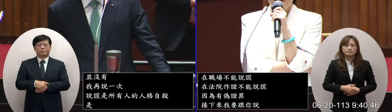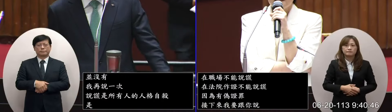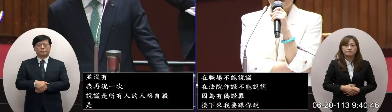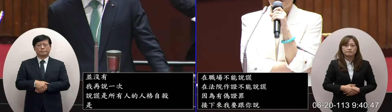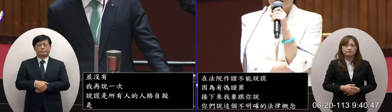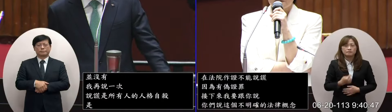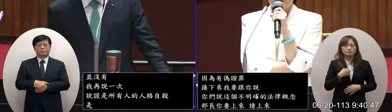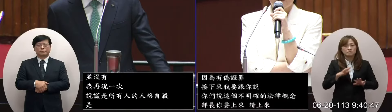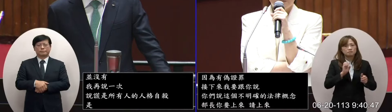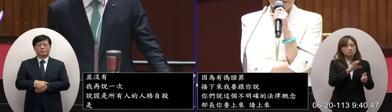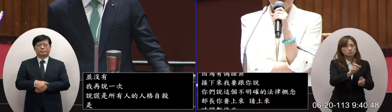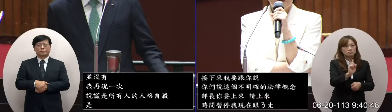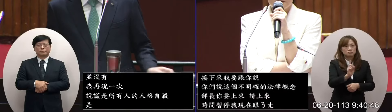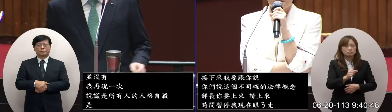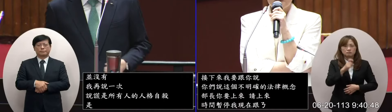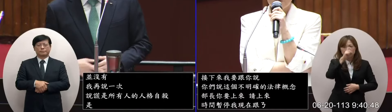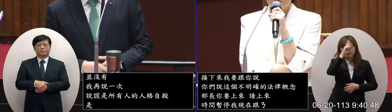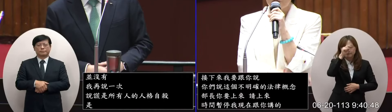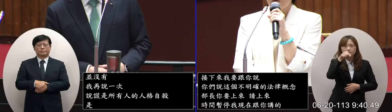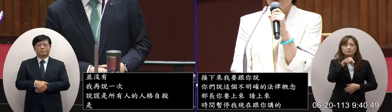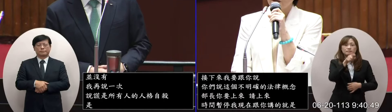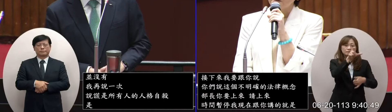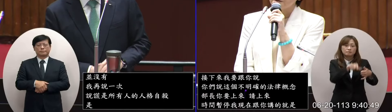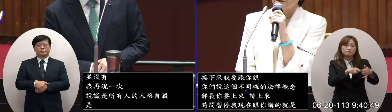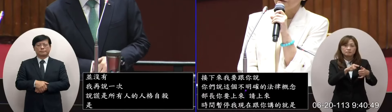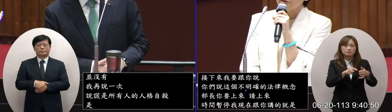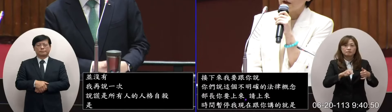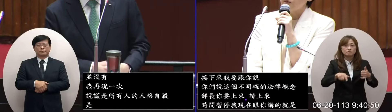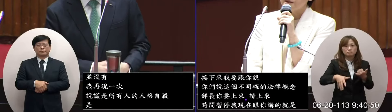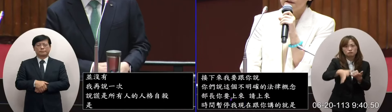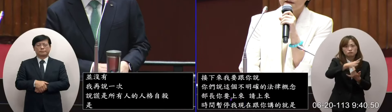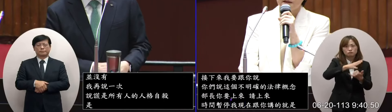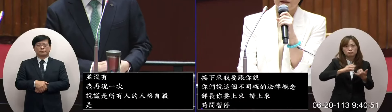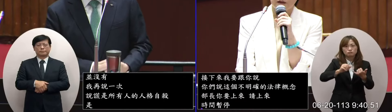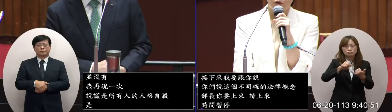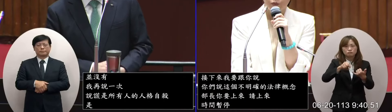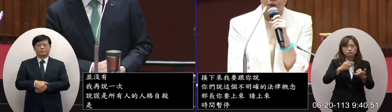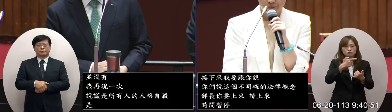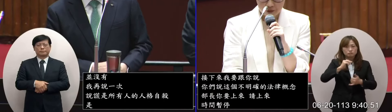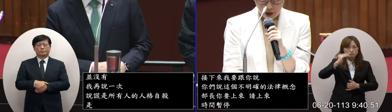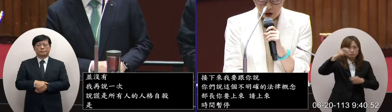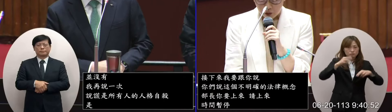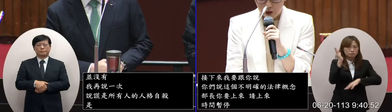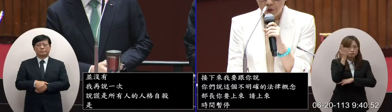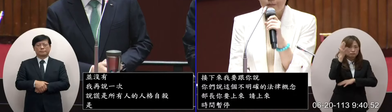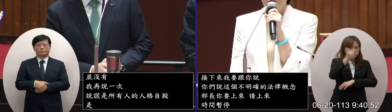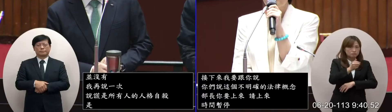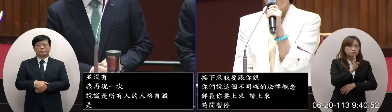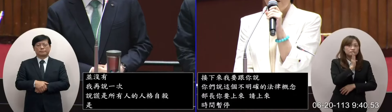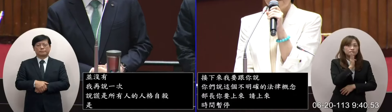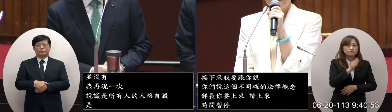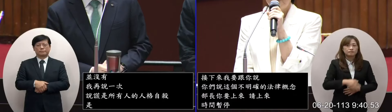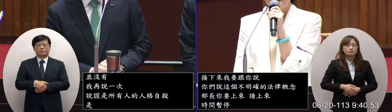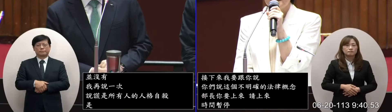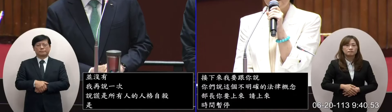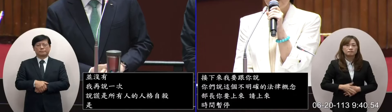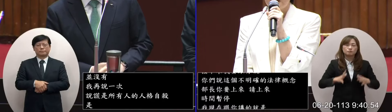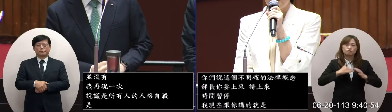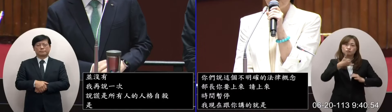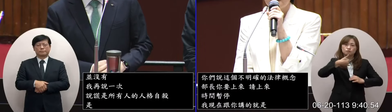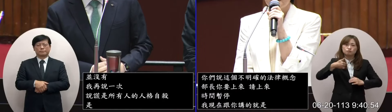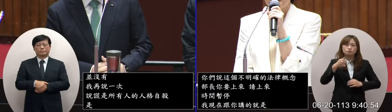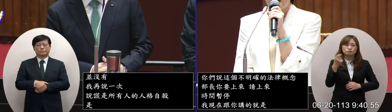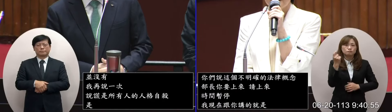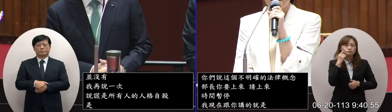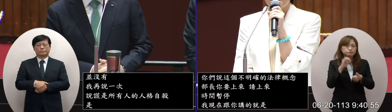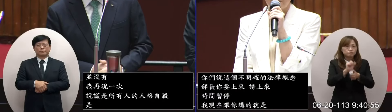我现在跟你讲的就是，我们希望您是全国最高的行政首长，我今天只跟你谈公务员。官员不说谎对行政